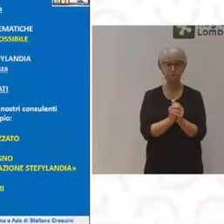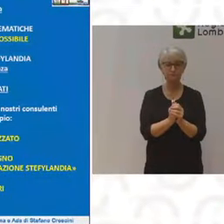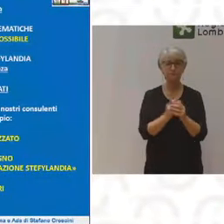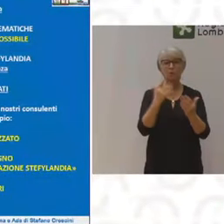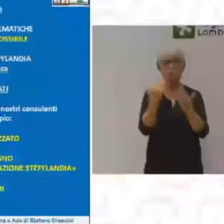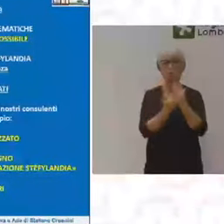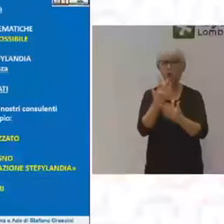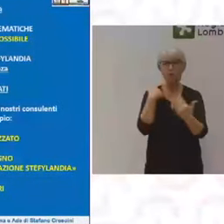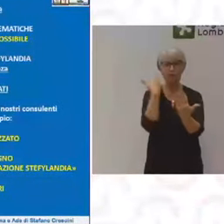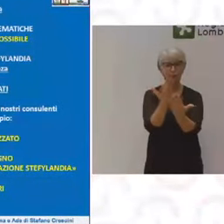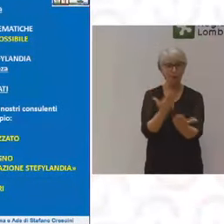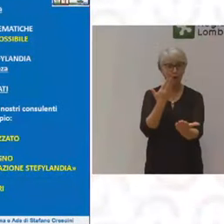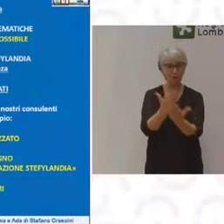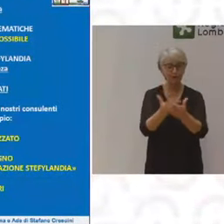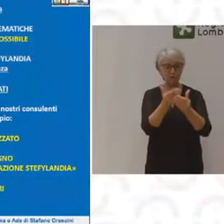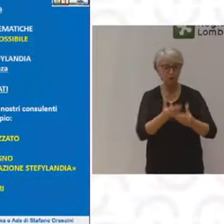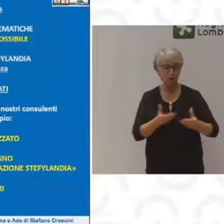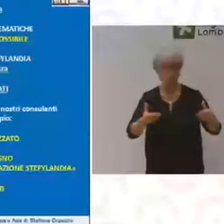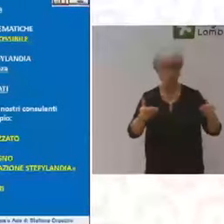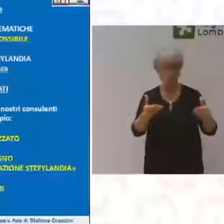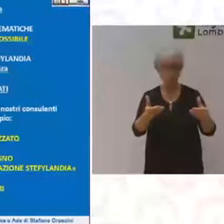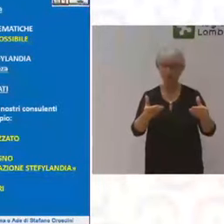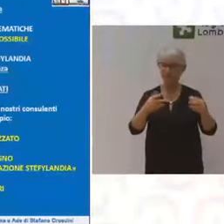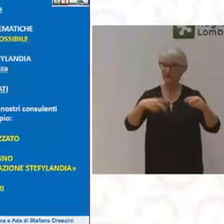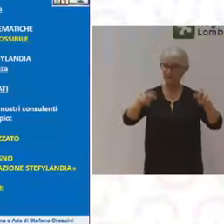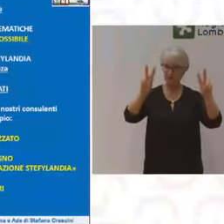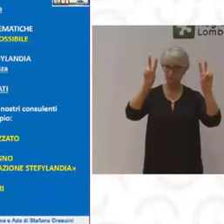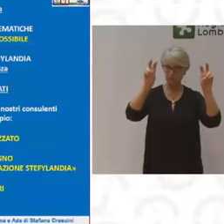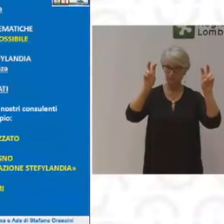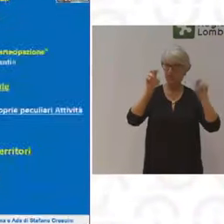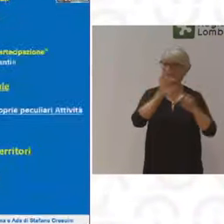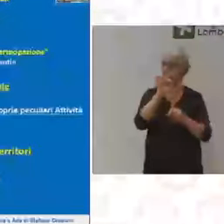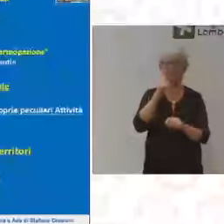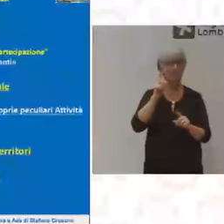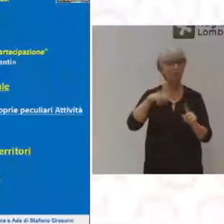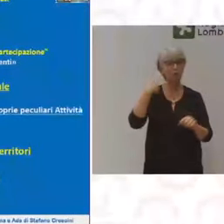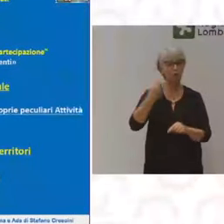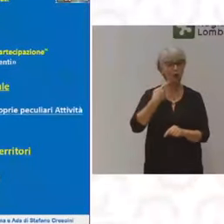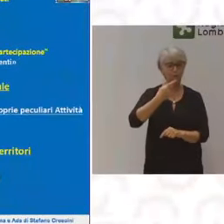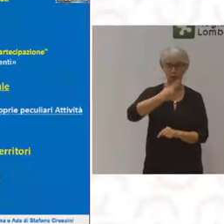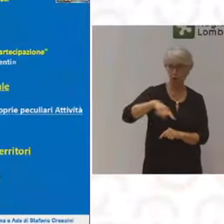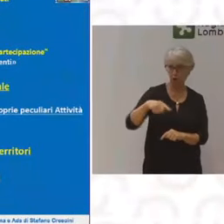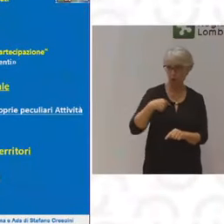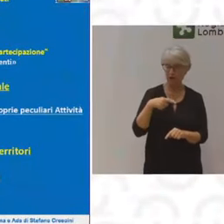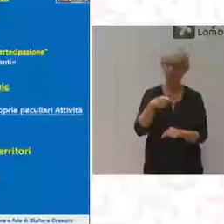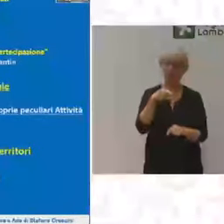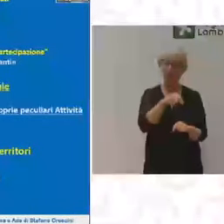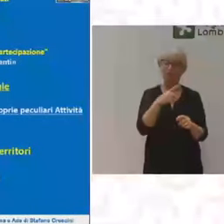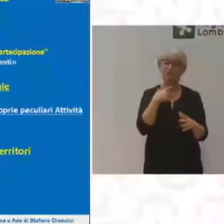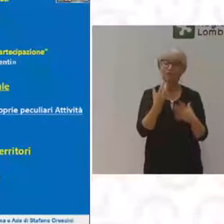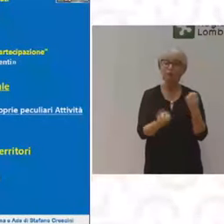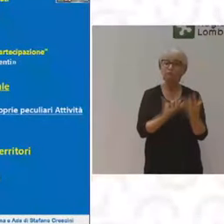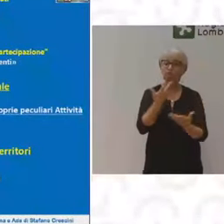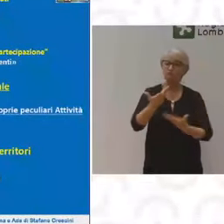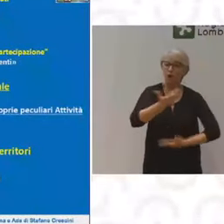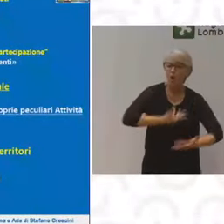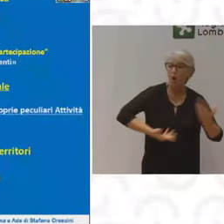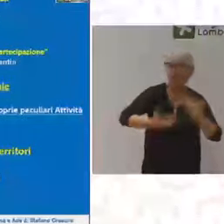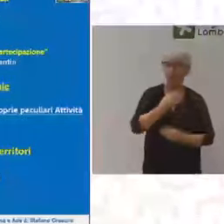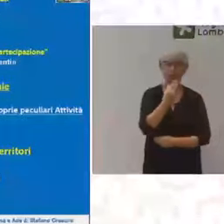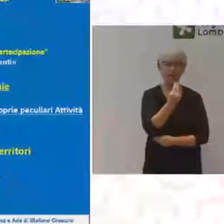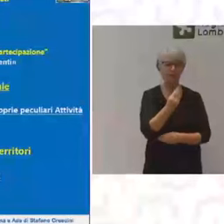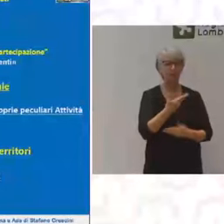Nuove proposte di conferenze multitematiche a richiesta sul dopo di noi, Stefilandia è interessata a sviluppare collaborazioni con